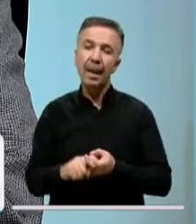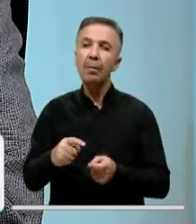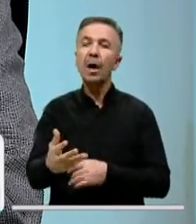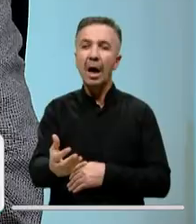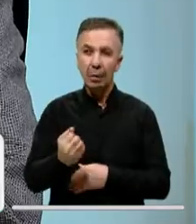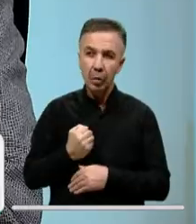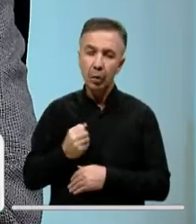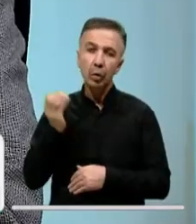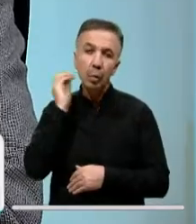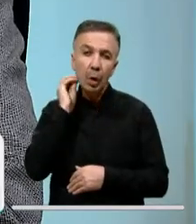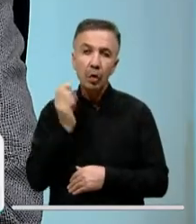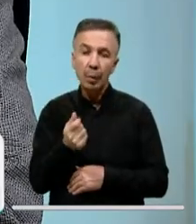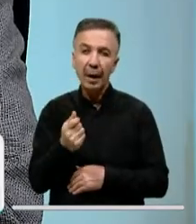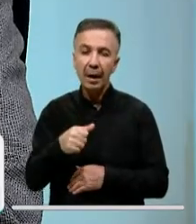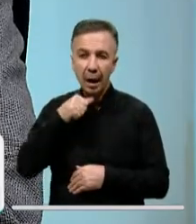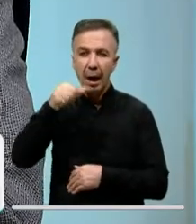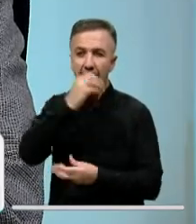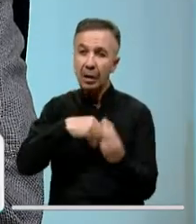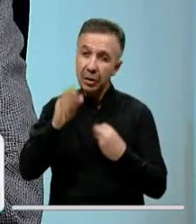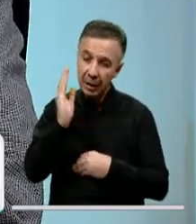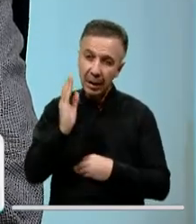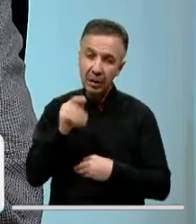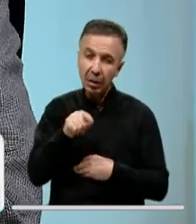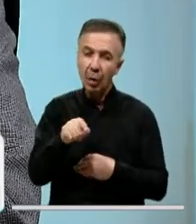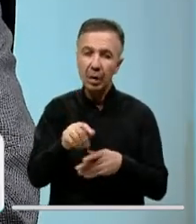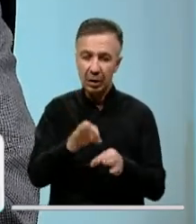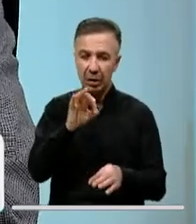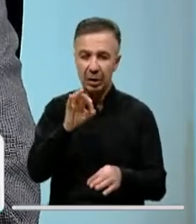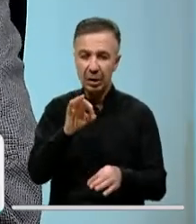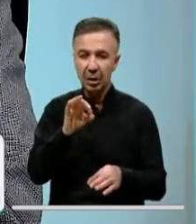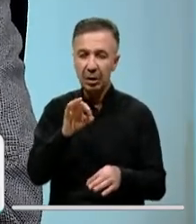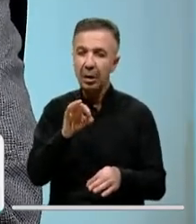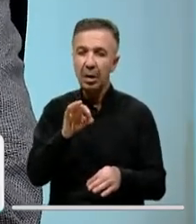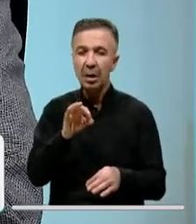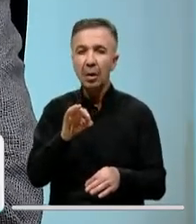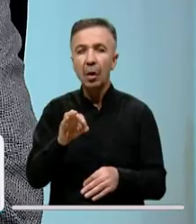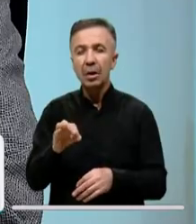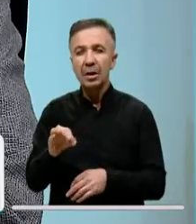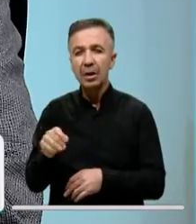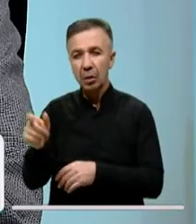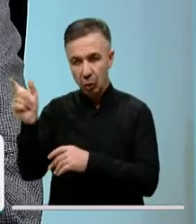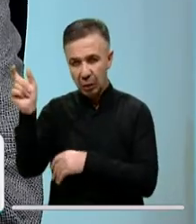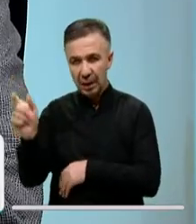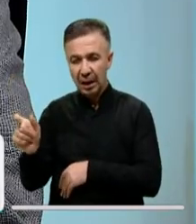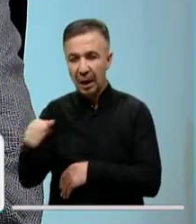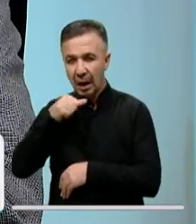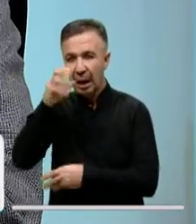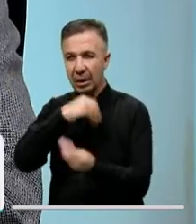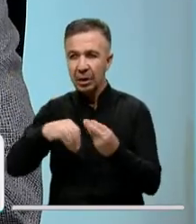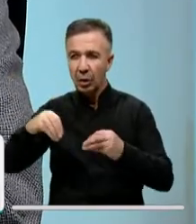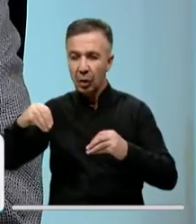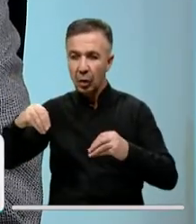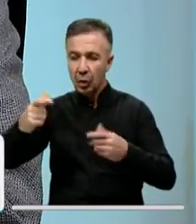almış olduğu borçla hacca giderse onun üzerinden hac yükümlülüğü düşmüş olur.